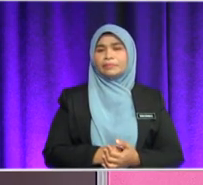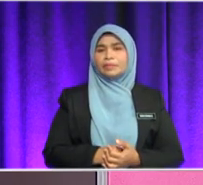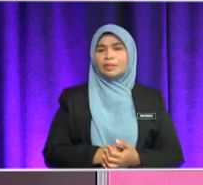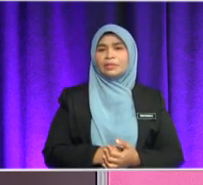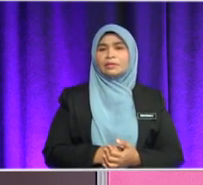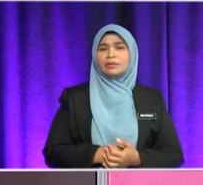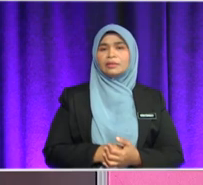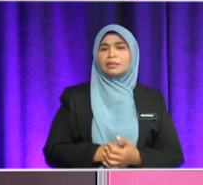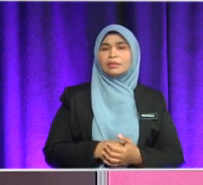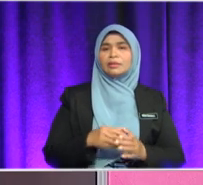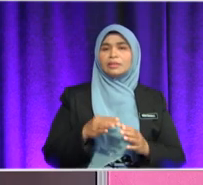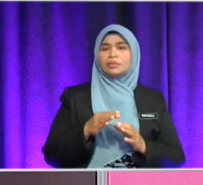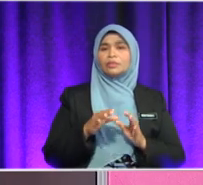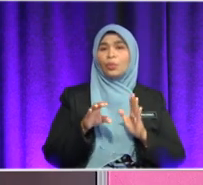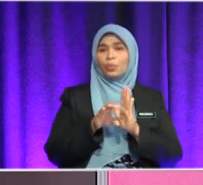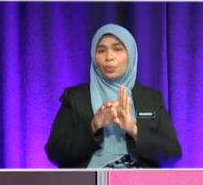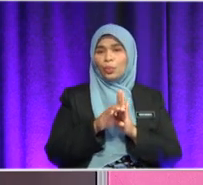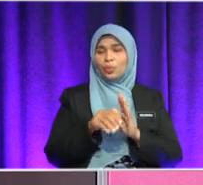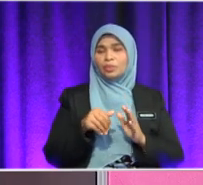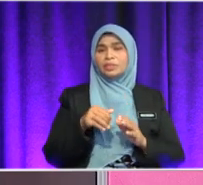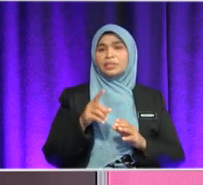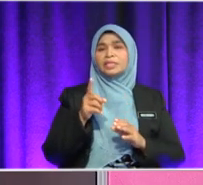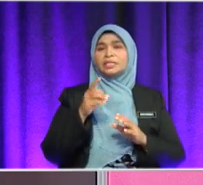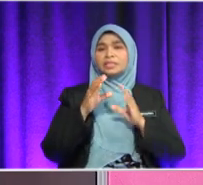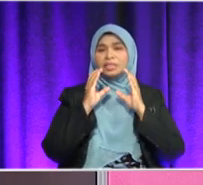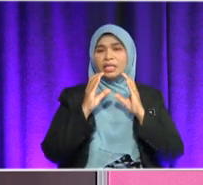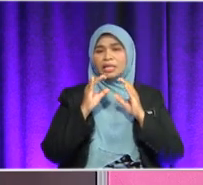persendaan batal Iman